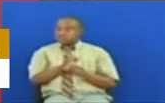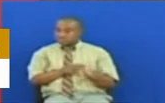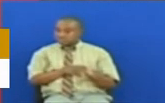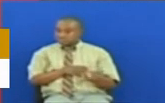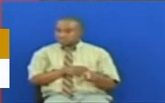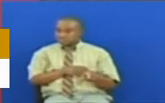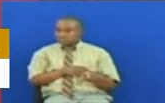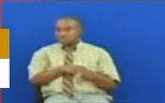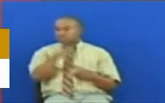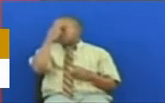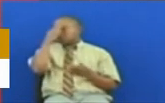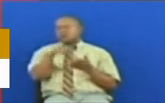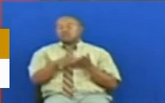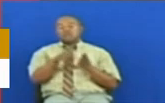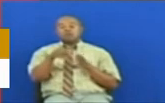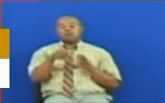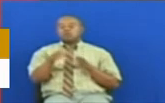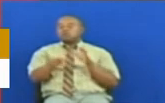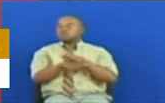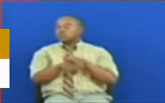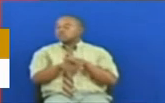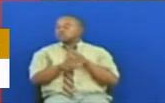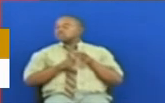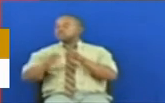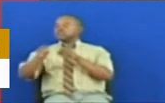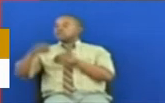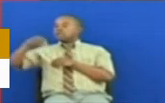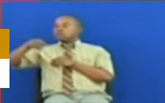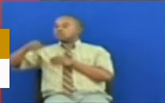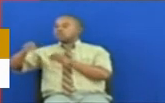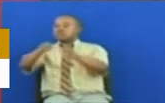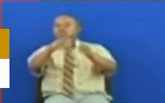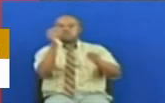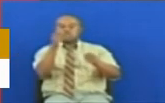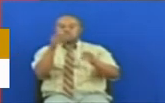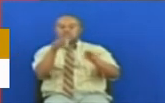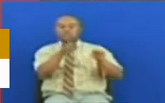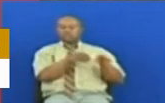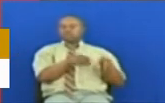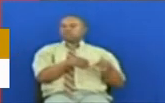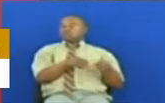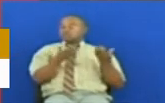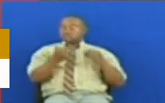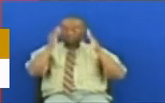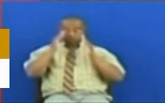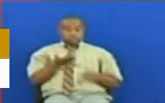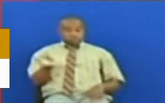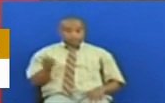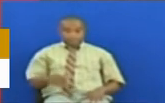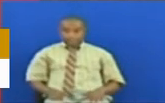vijavyo, maana yake ni kwamba wale samaki wataendelea kuvunwa na watu wengine. Mheshimiwa Speaker, kwa haraka